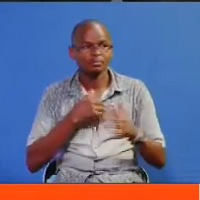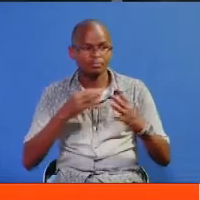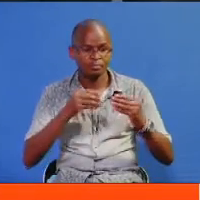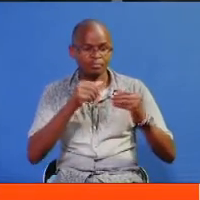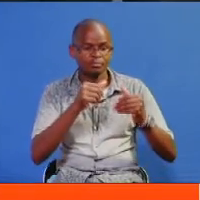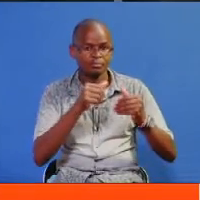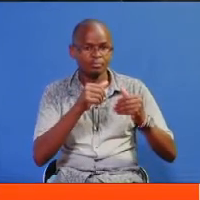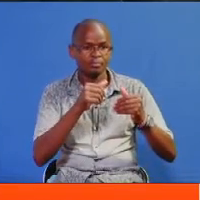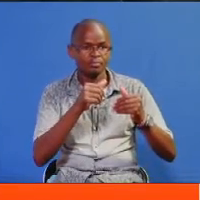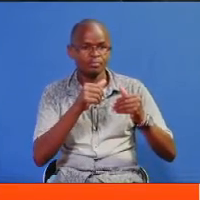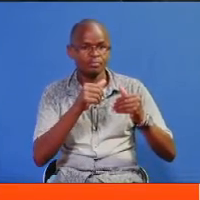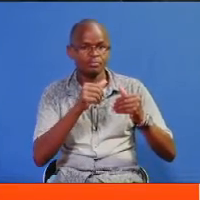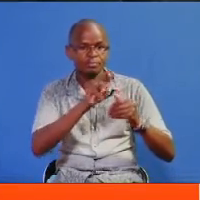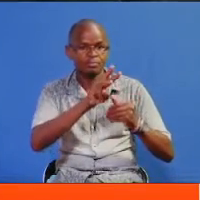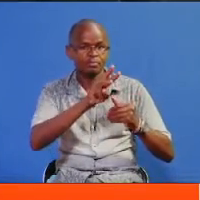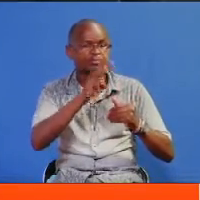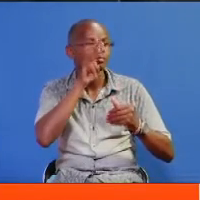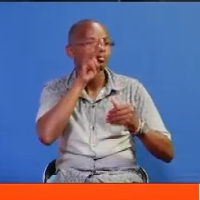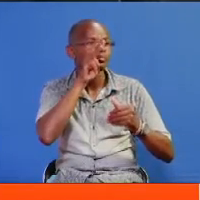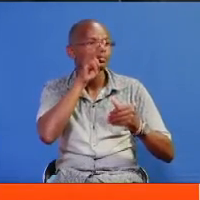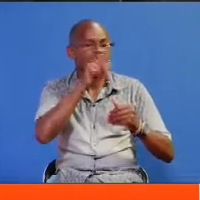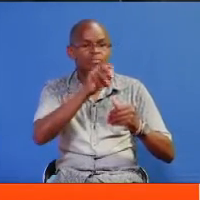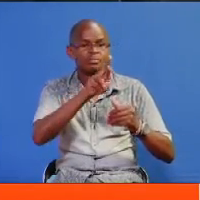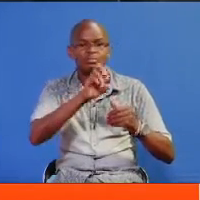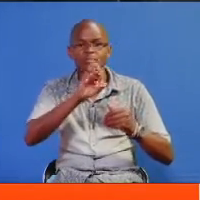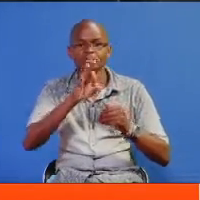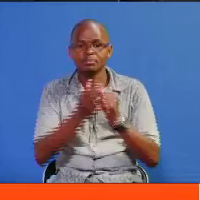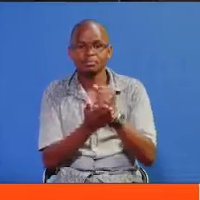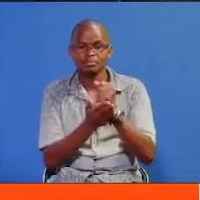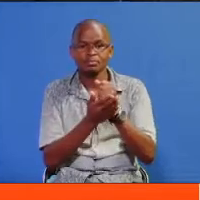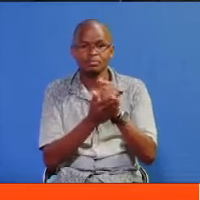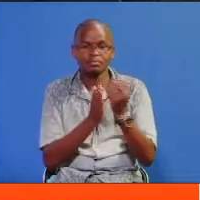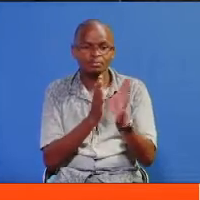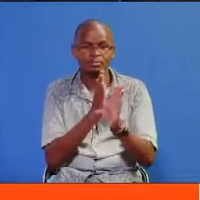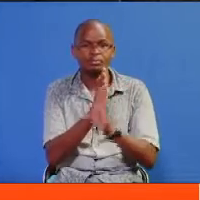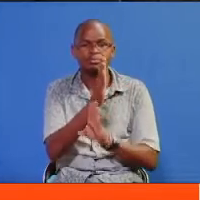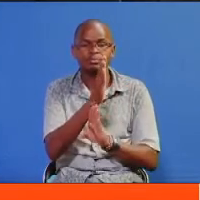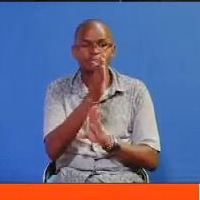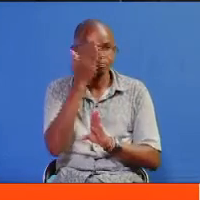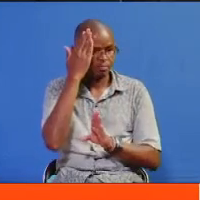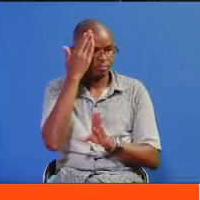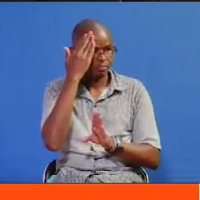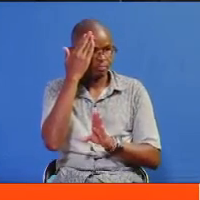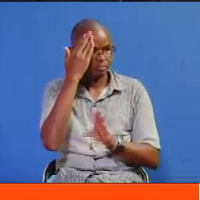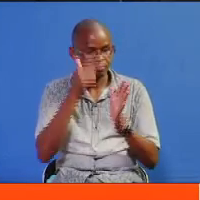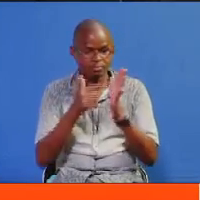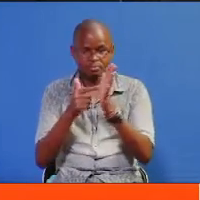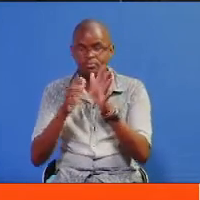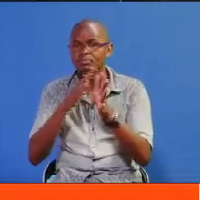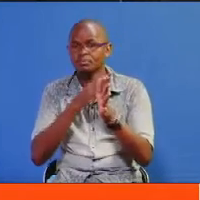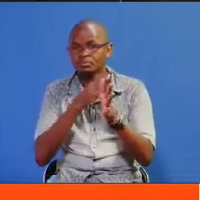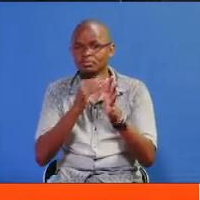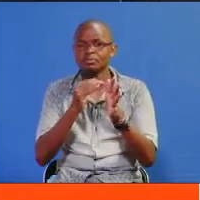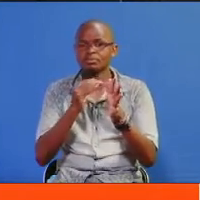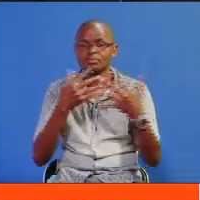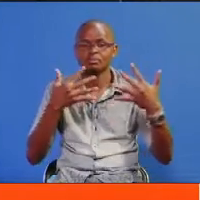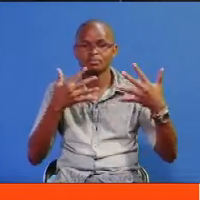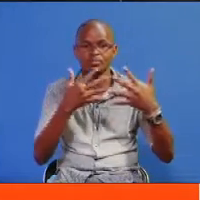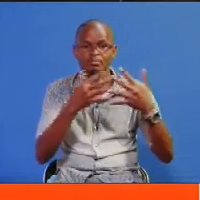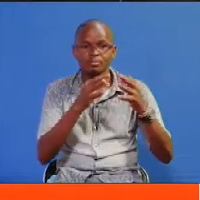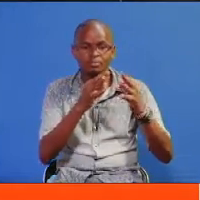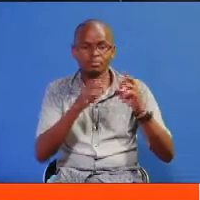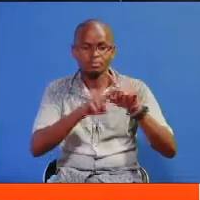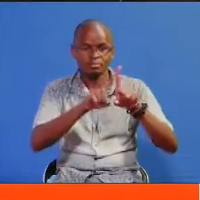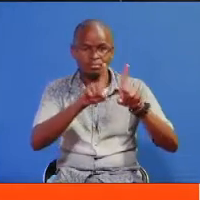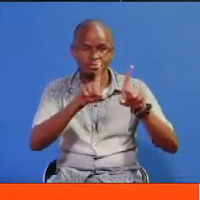to devise a waterproof system that will help us to accurately detect, identify and apprehend perpetrators of